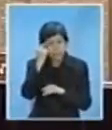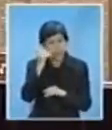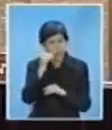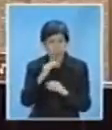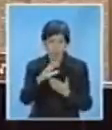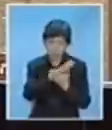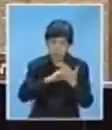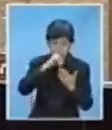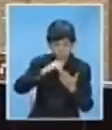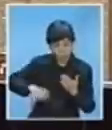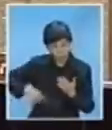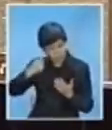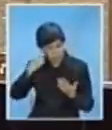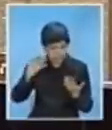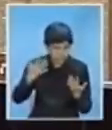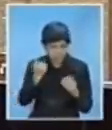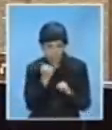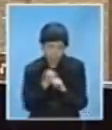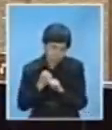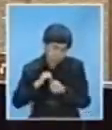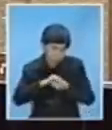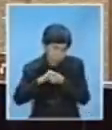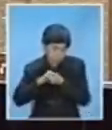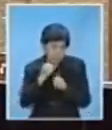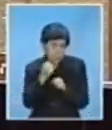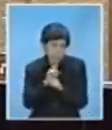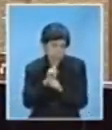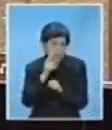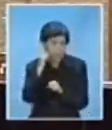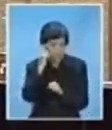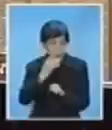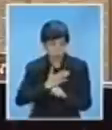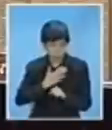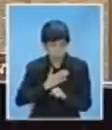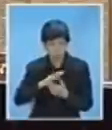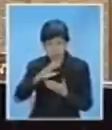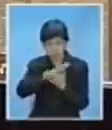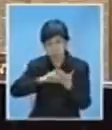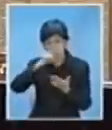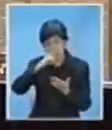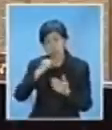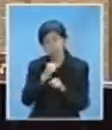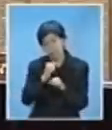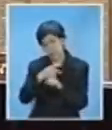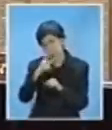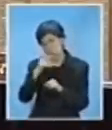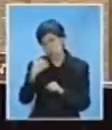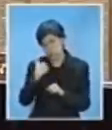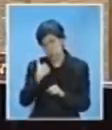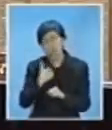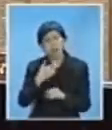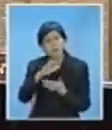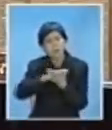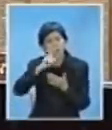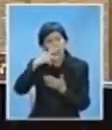2ประเทศเราควรจะทําประกอบธุรกิจด้วยกันแต่อย่างไรผมอย่างนี้ครับประเทศไทยอย่างไรก็ได้ประโยชน์นะครับทําไมถึงบอกว่าประเ